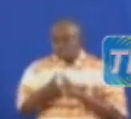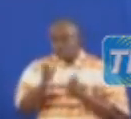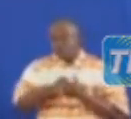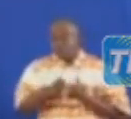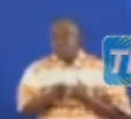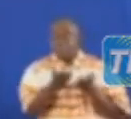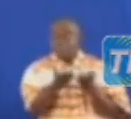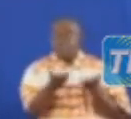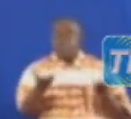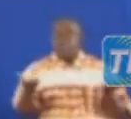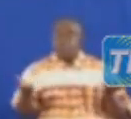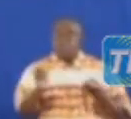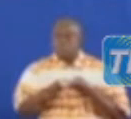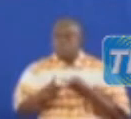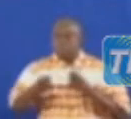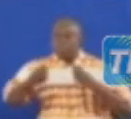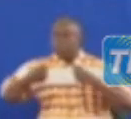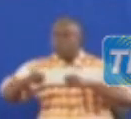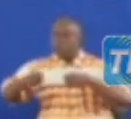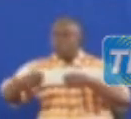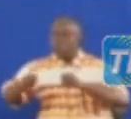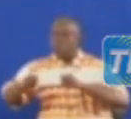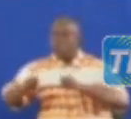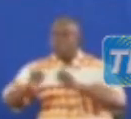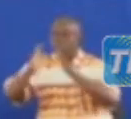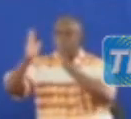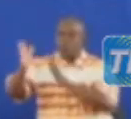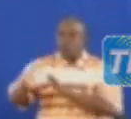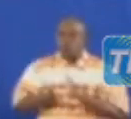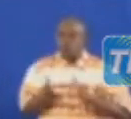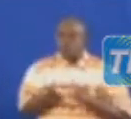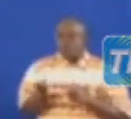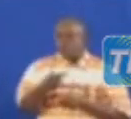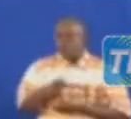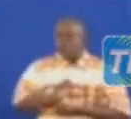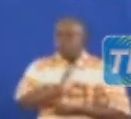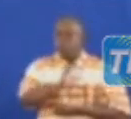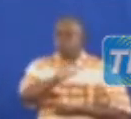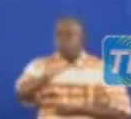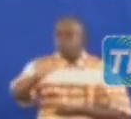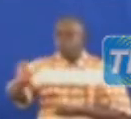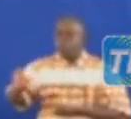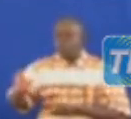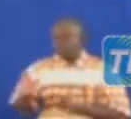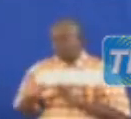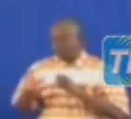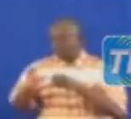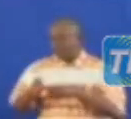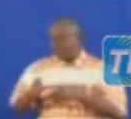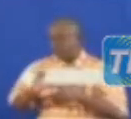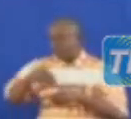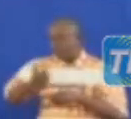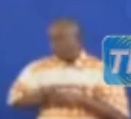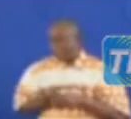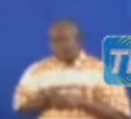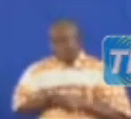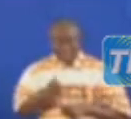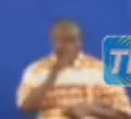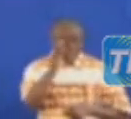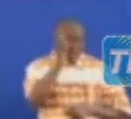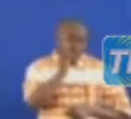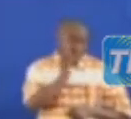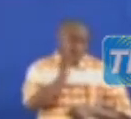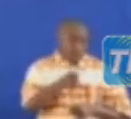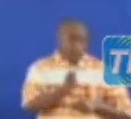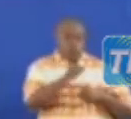machinga na bodaboda, pamoja na kuandaa na kutoa mikopo kwa vikundi vya wanawake, vijana na watu wenye ulemavu kupitia utaratibu mpya kwa mfumo